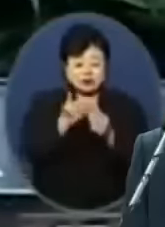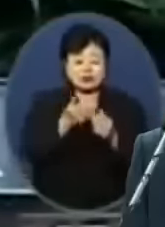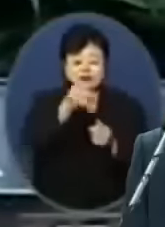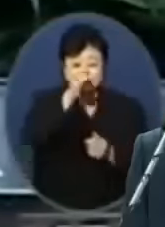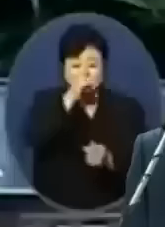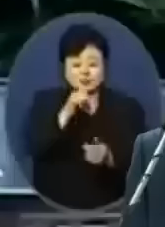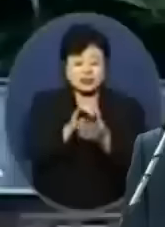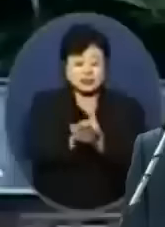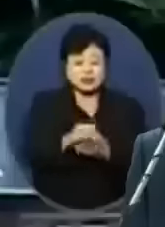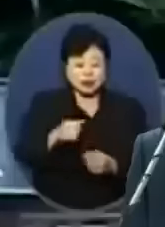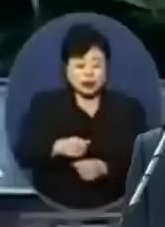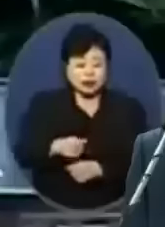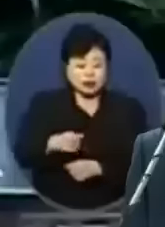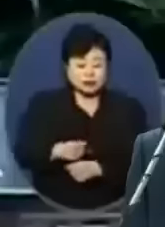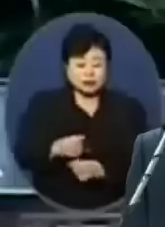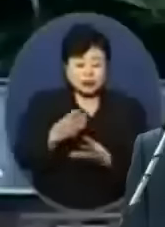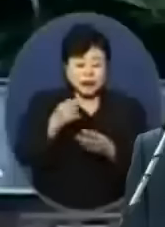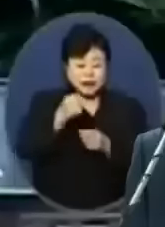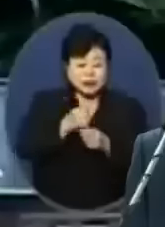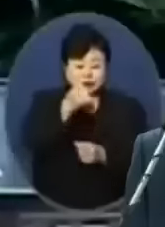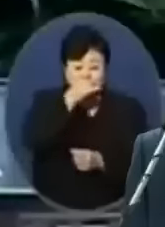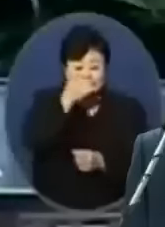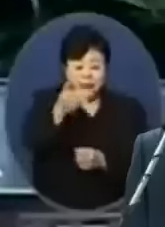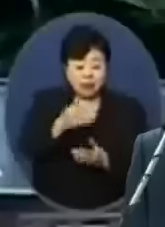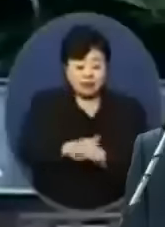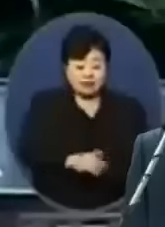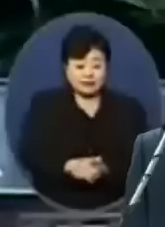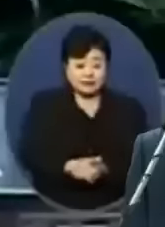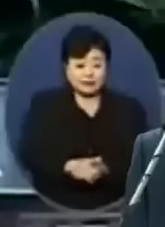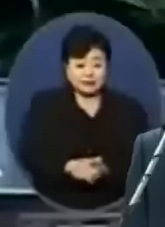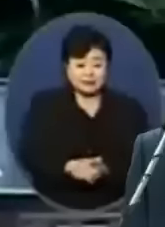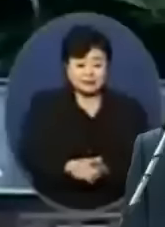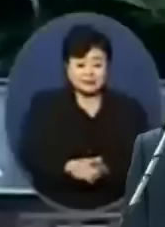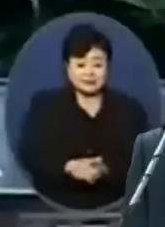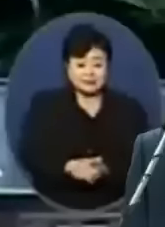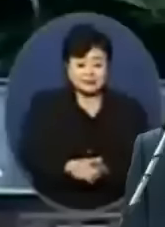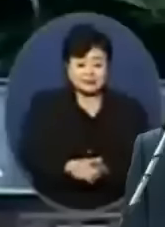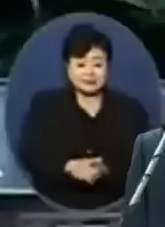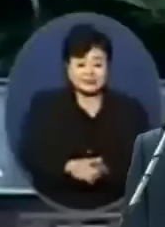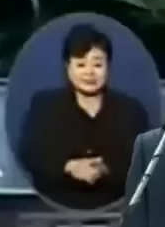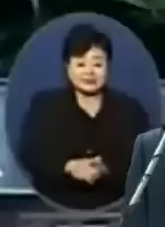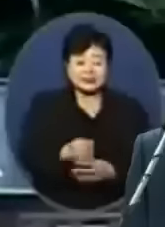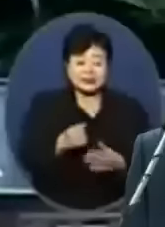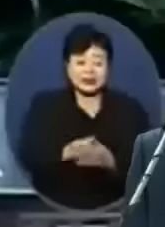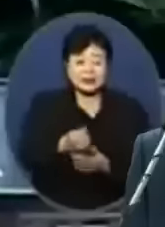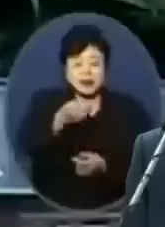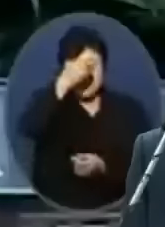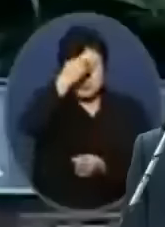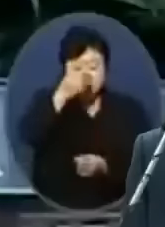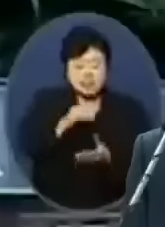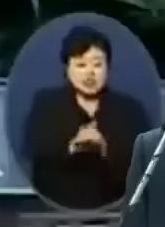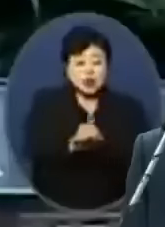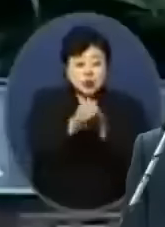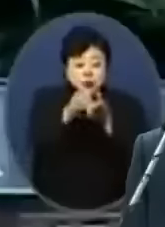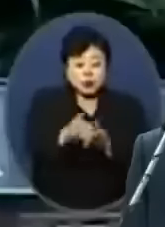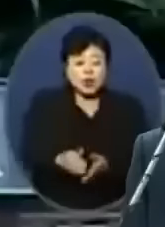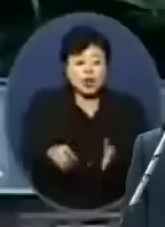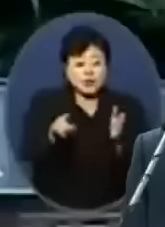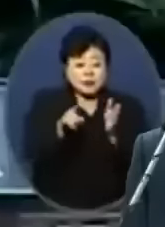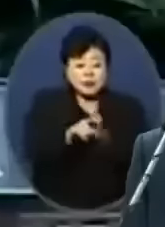수 있는 기도의 용사들이 될 수도 있는 것입니다. 그러므로 기도를 통해서